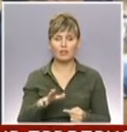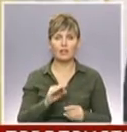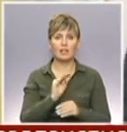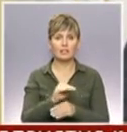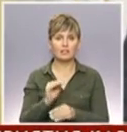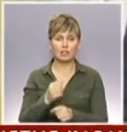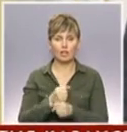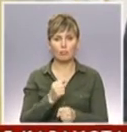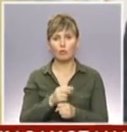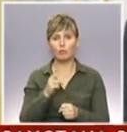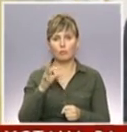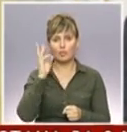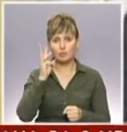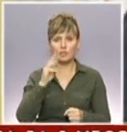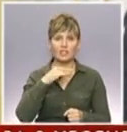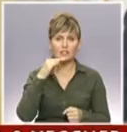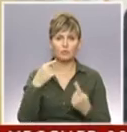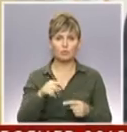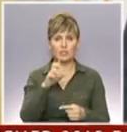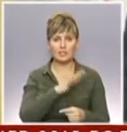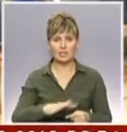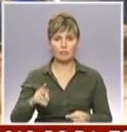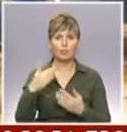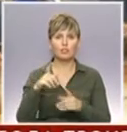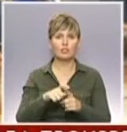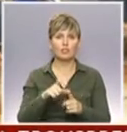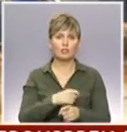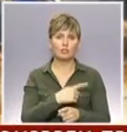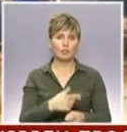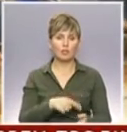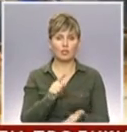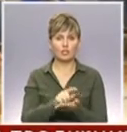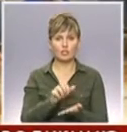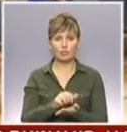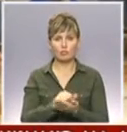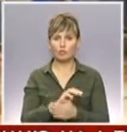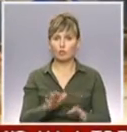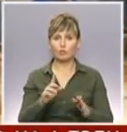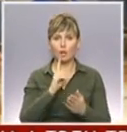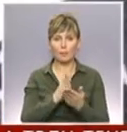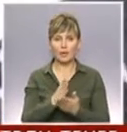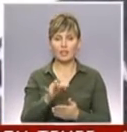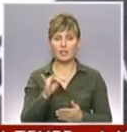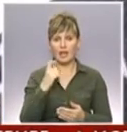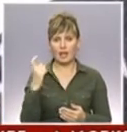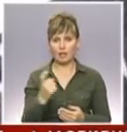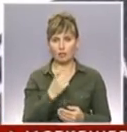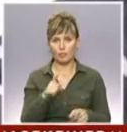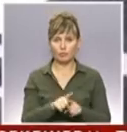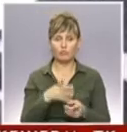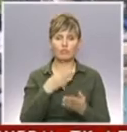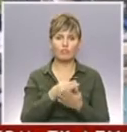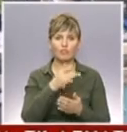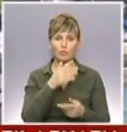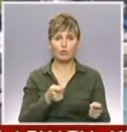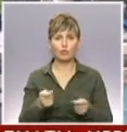раскритиковал работу посольств Казахстана в других странах. По его словам, дипломаты должны заниматься не только политикой, но и экономикой. В свою